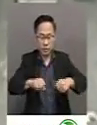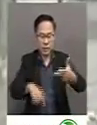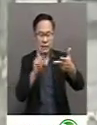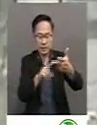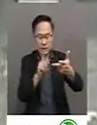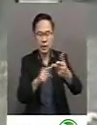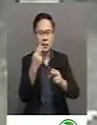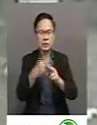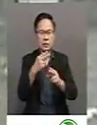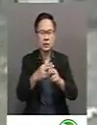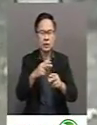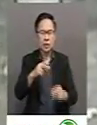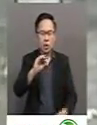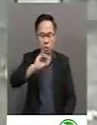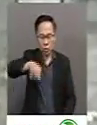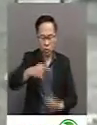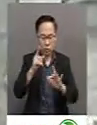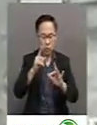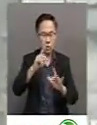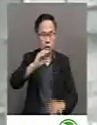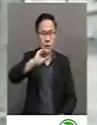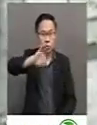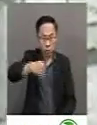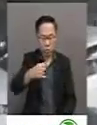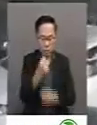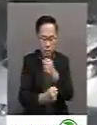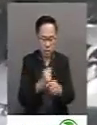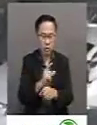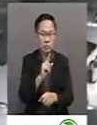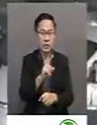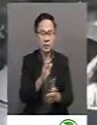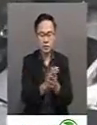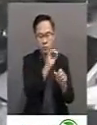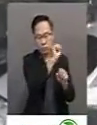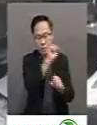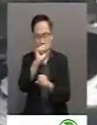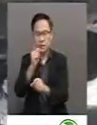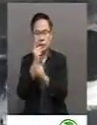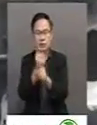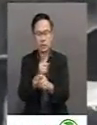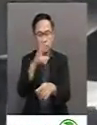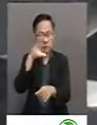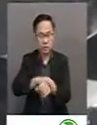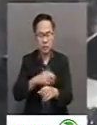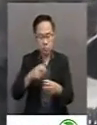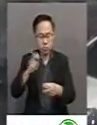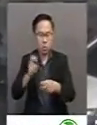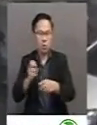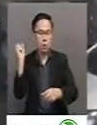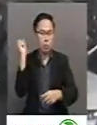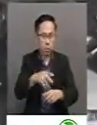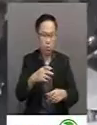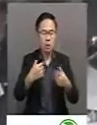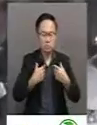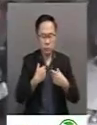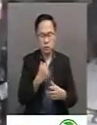งษ์หรือโจวงสว่างอายุ21ปีทั้งหมดนี้เป็นผู้ต้องหาตามหมายจับศาลข้อหาร่วมกันมีวัตถุระเบิด